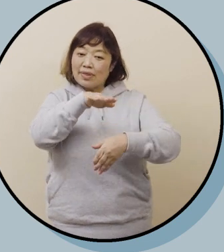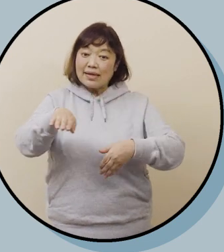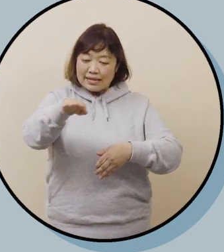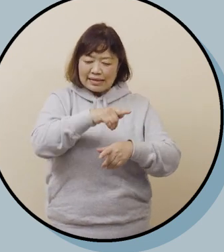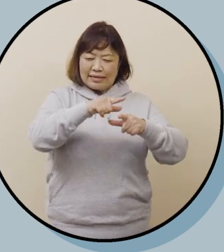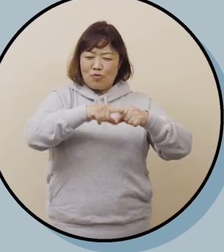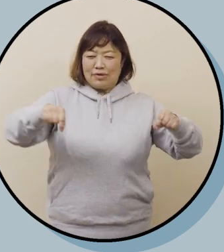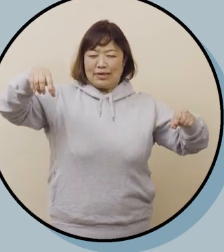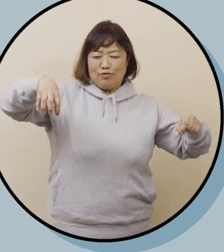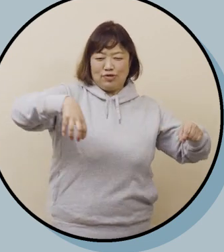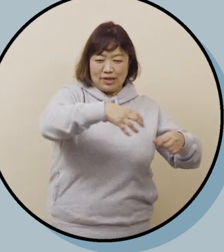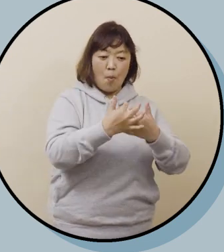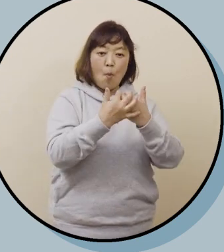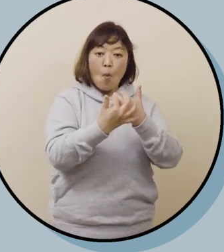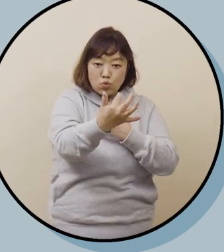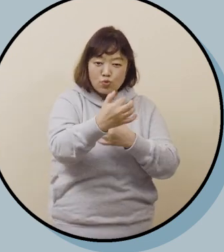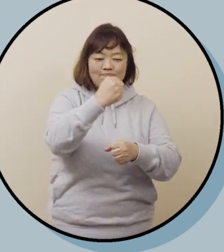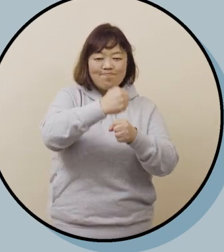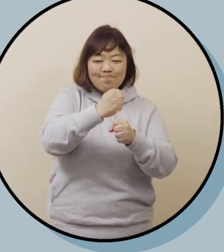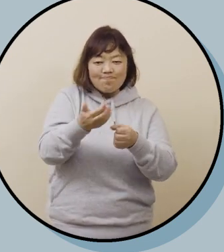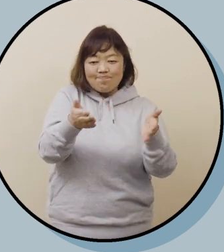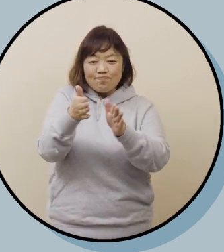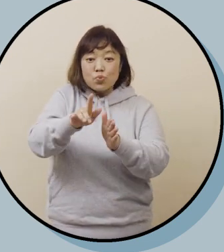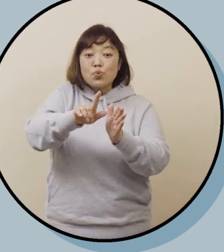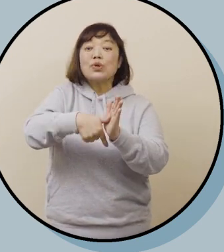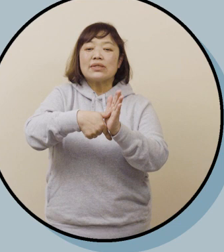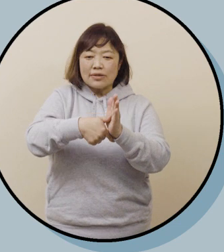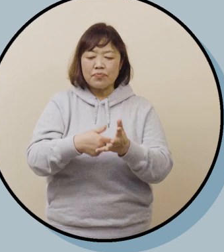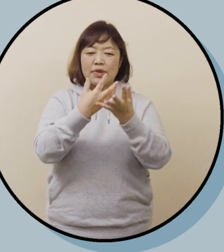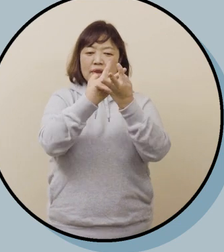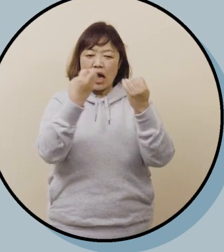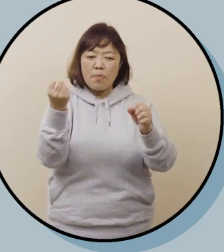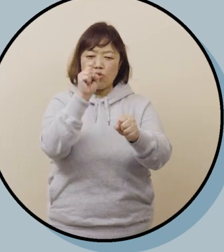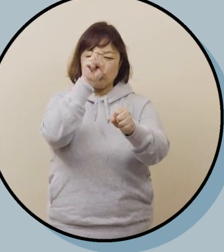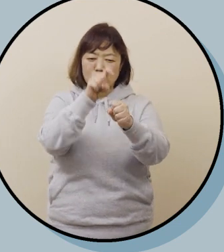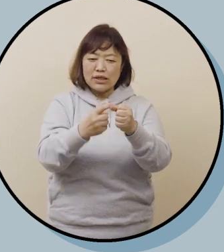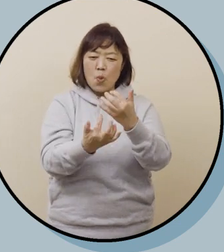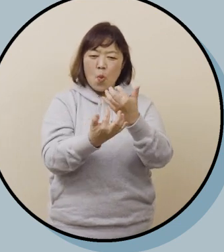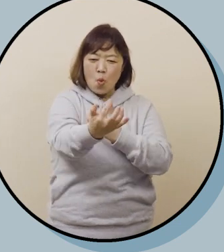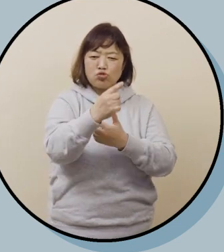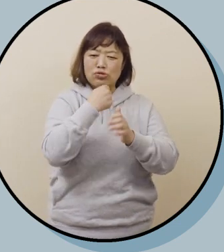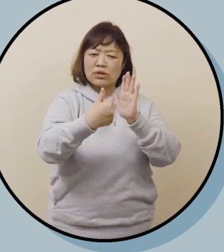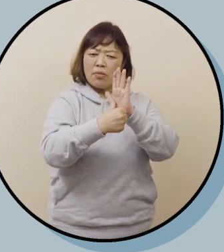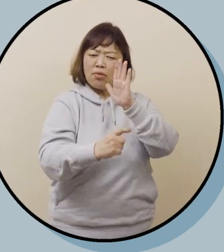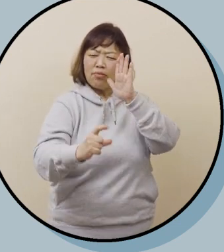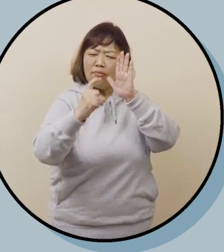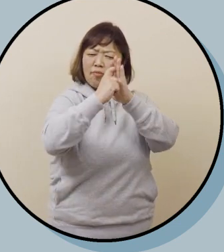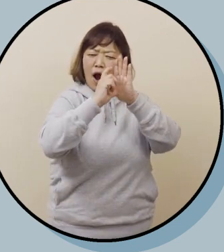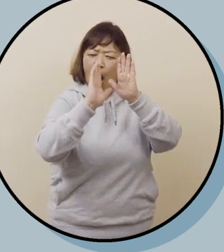ホールというものが建てられた時に多目的ホールっていうよく